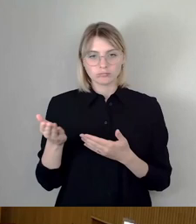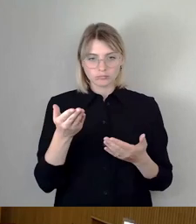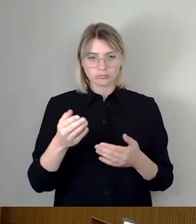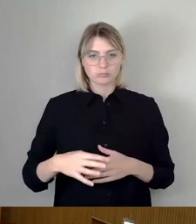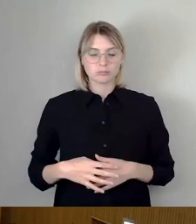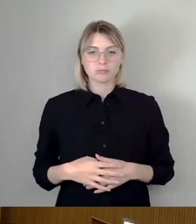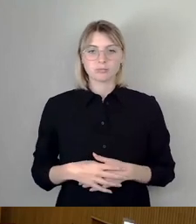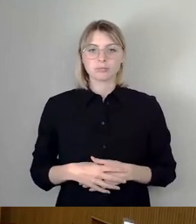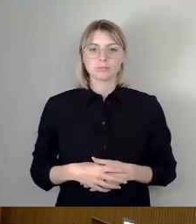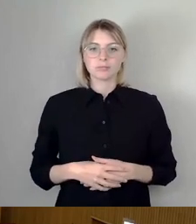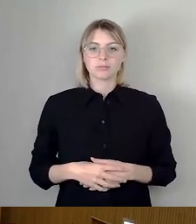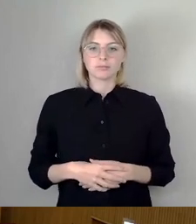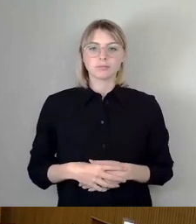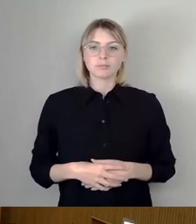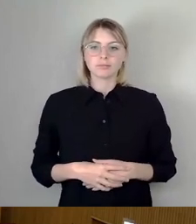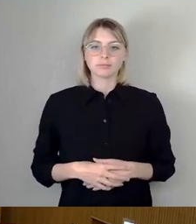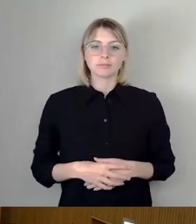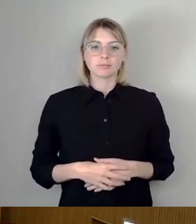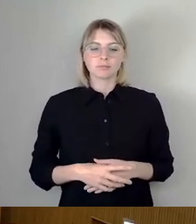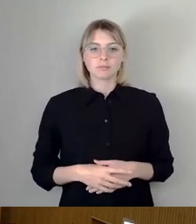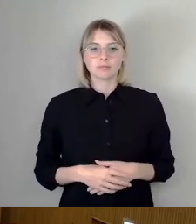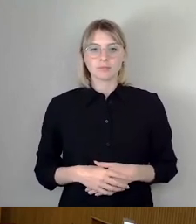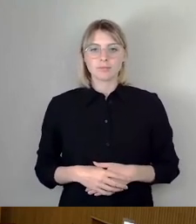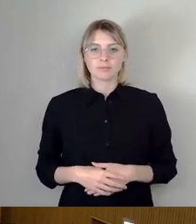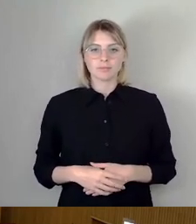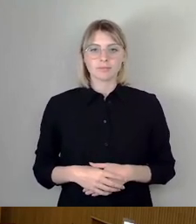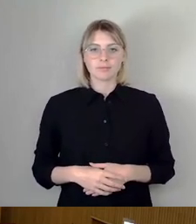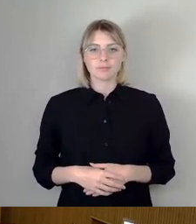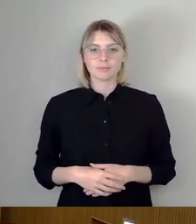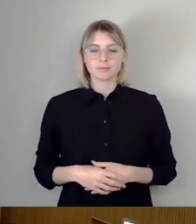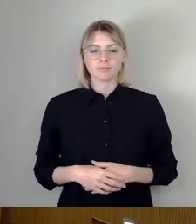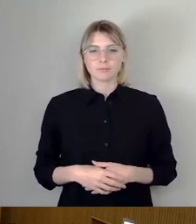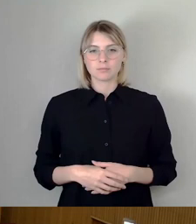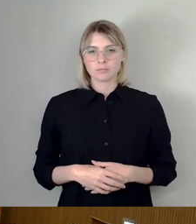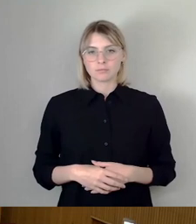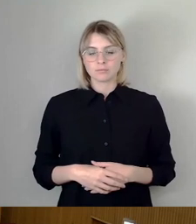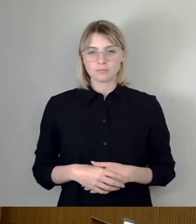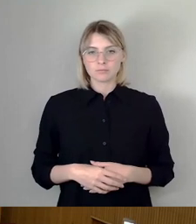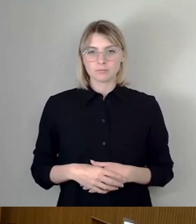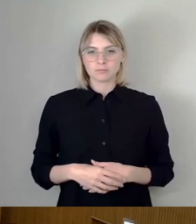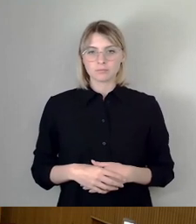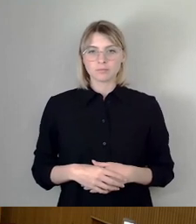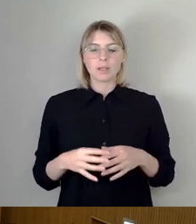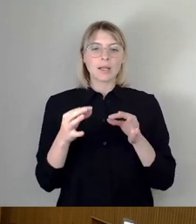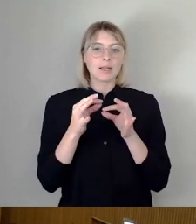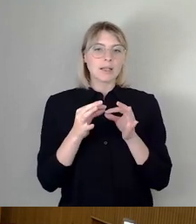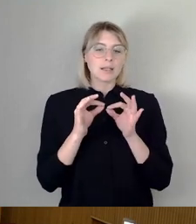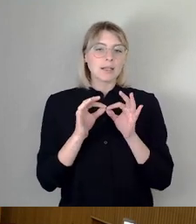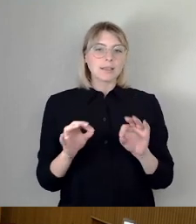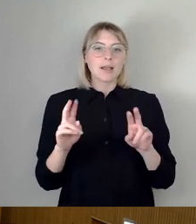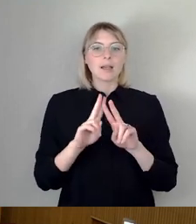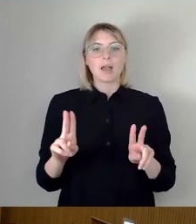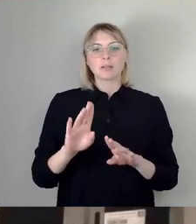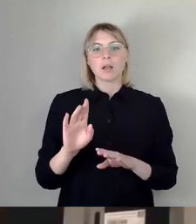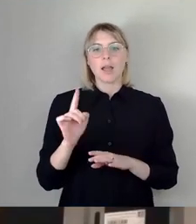Sie Sehr geehrter erster Bürgermeister, ja, lieber Mario